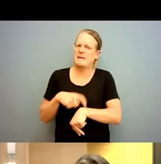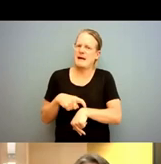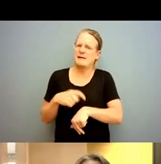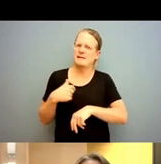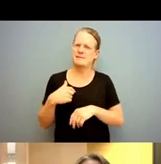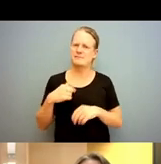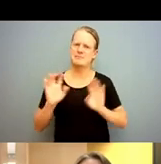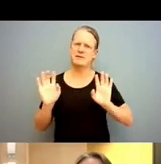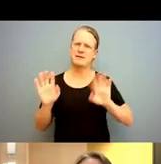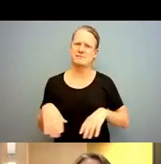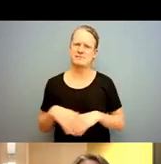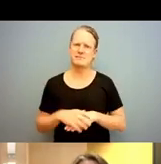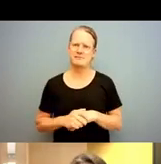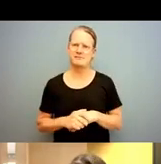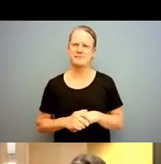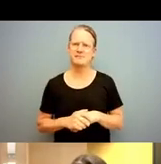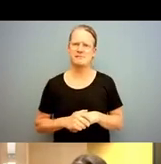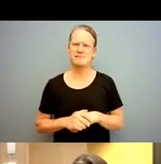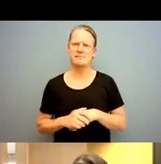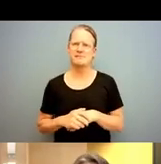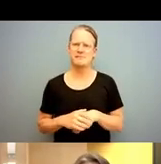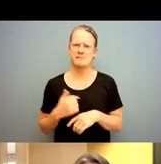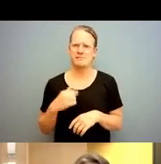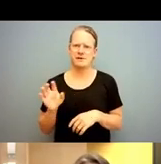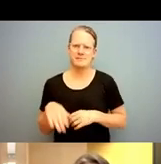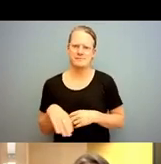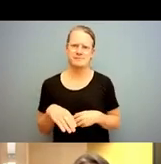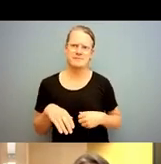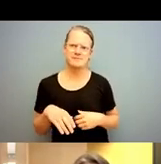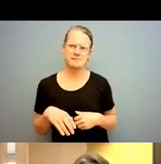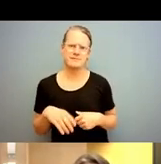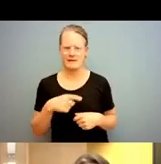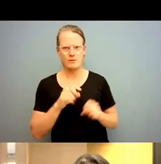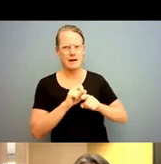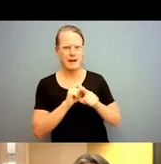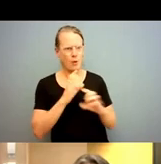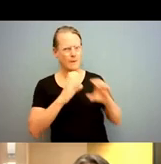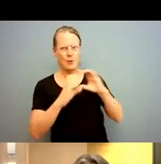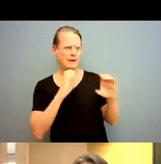Siemalahkai saht jerrahahte, miipahlatu mielamiel porramus.